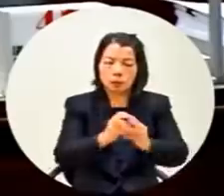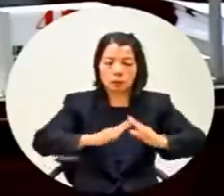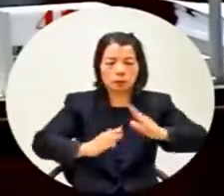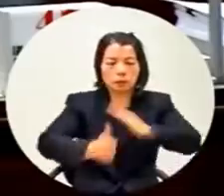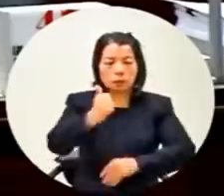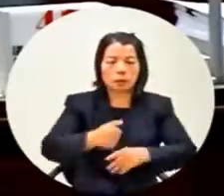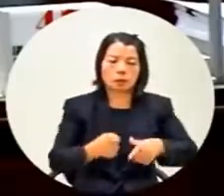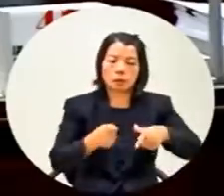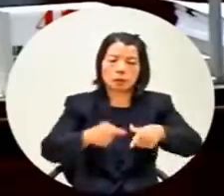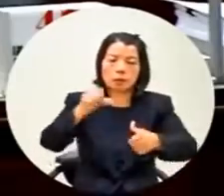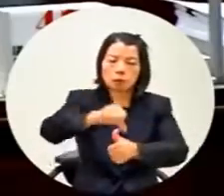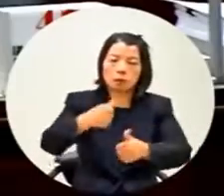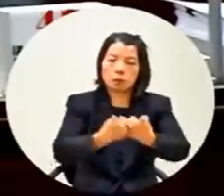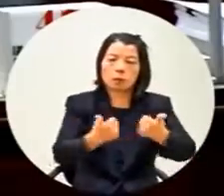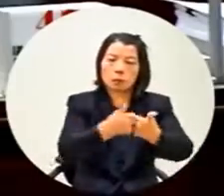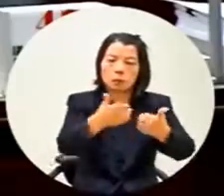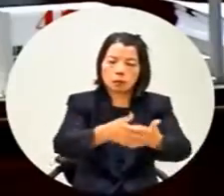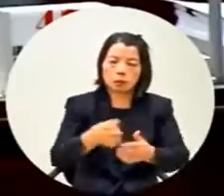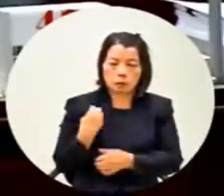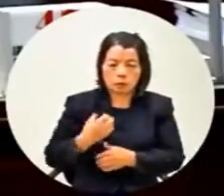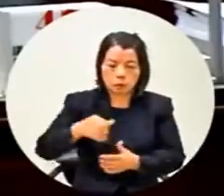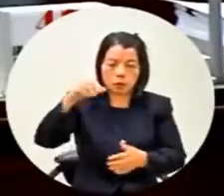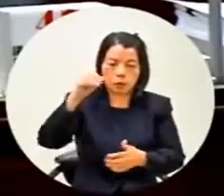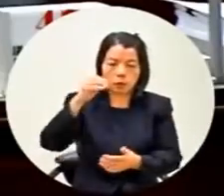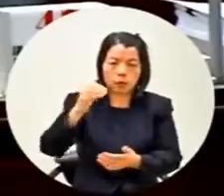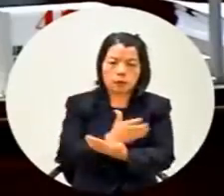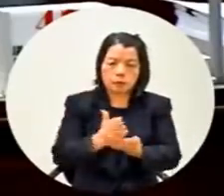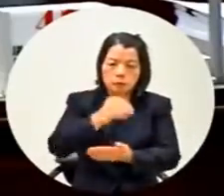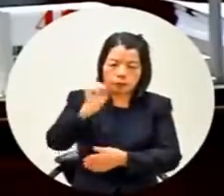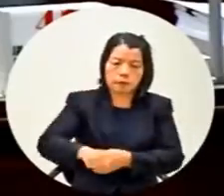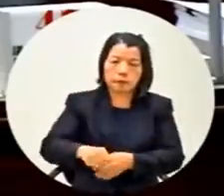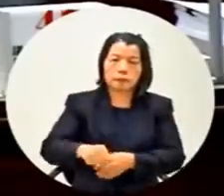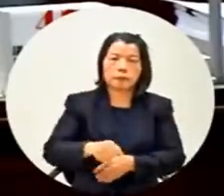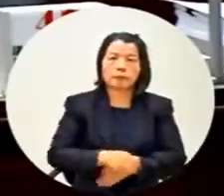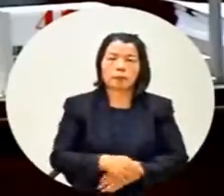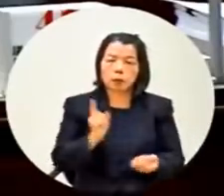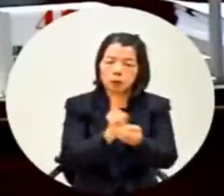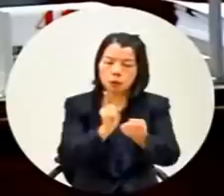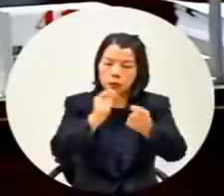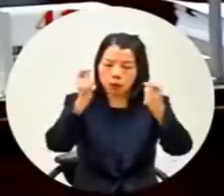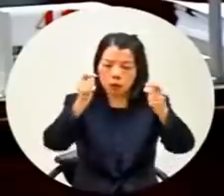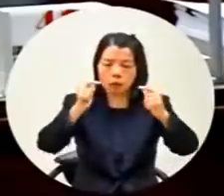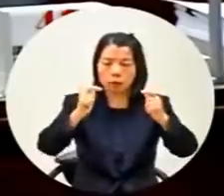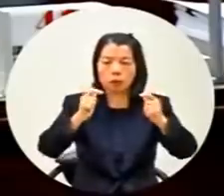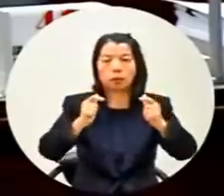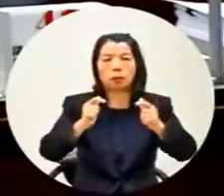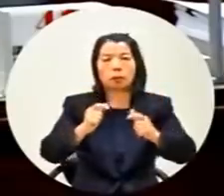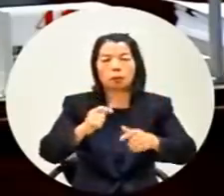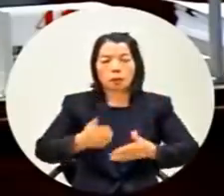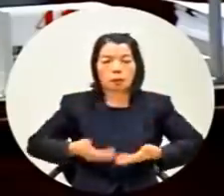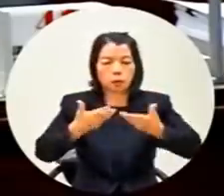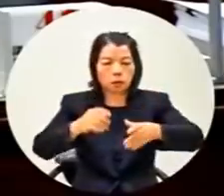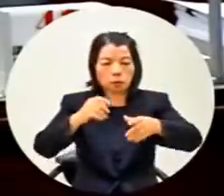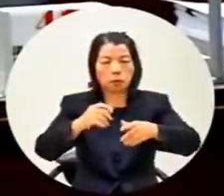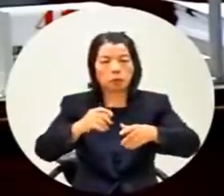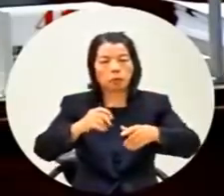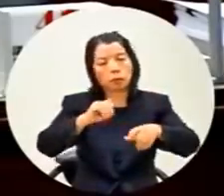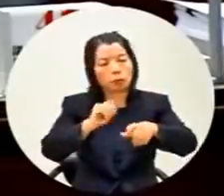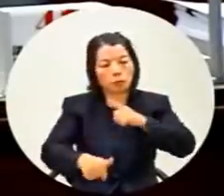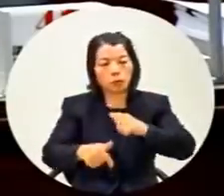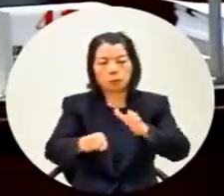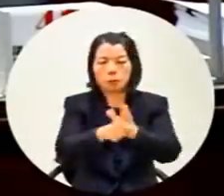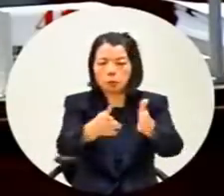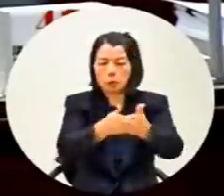新的判决，王端忍违法，你认为他对庆富公司有没有图利的嫌